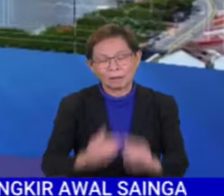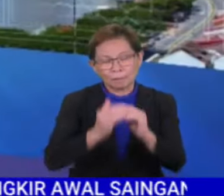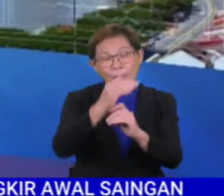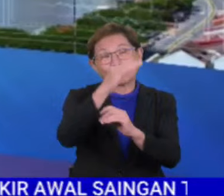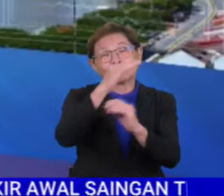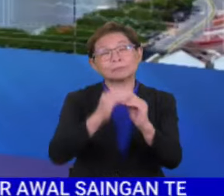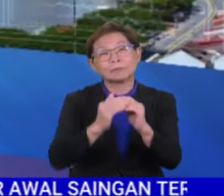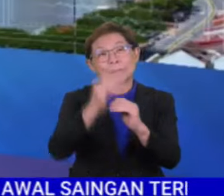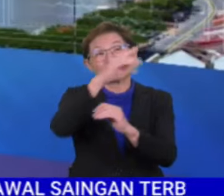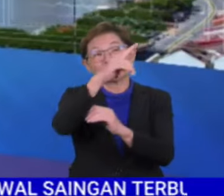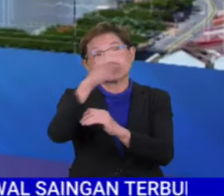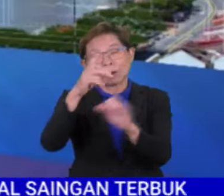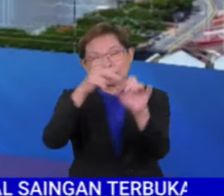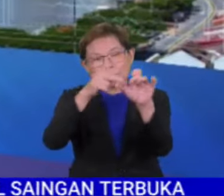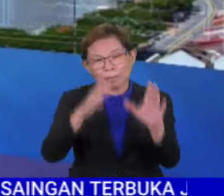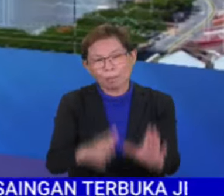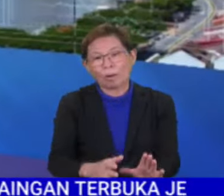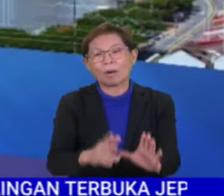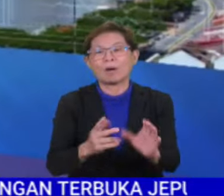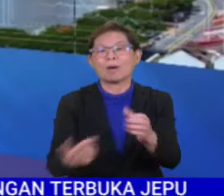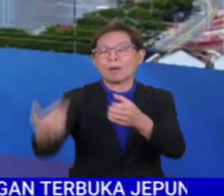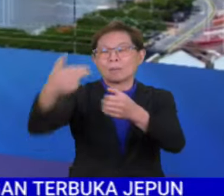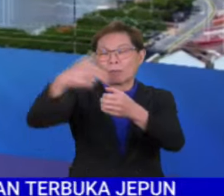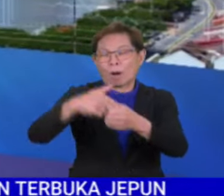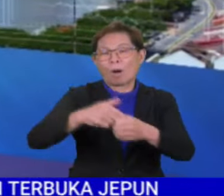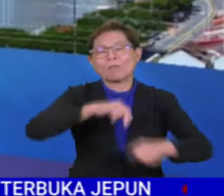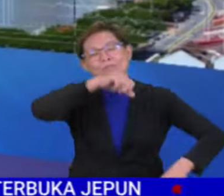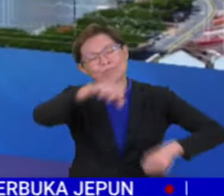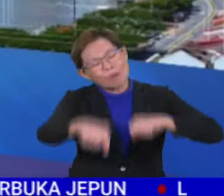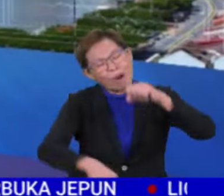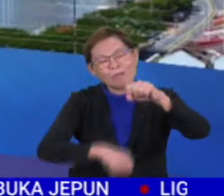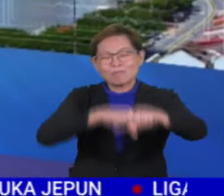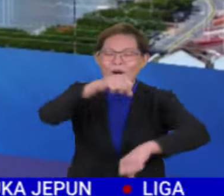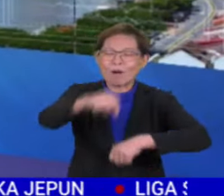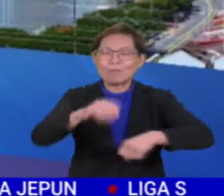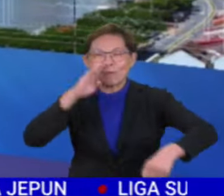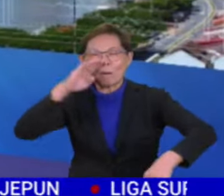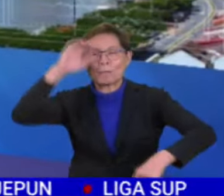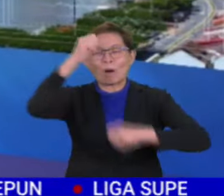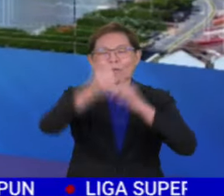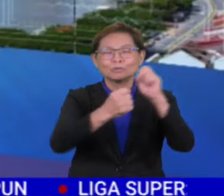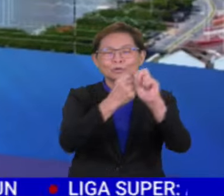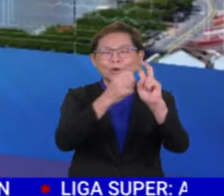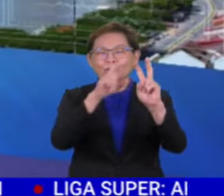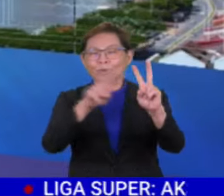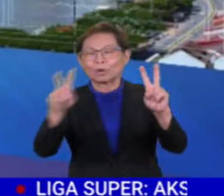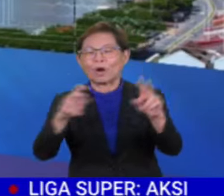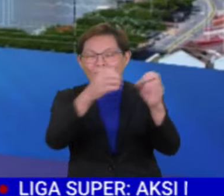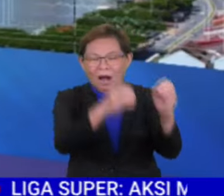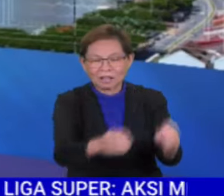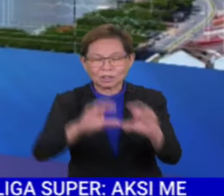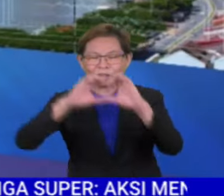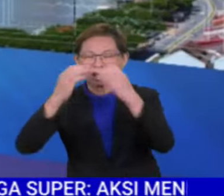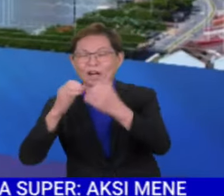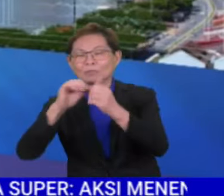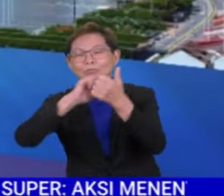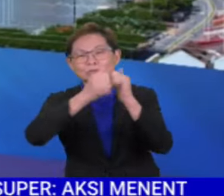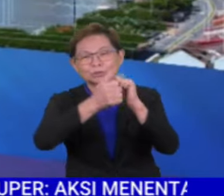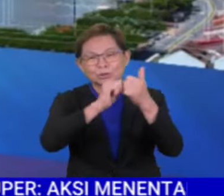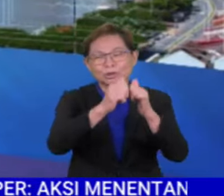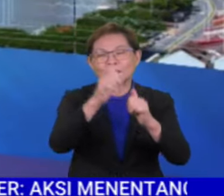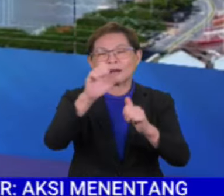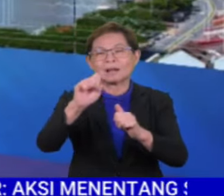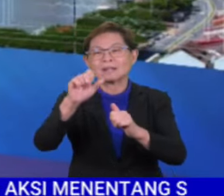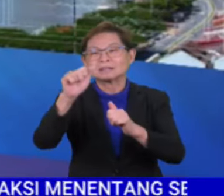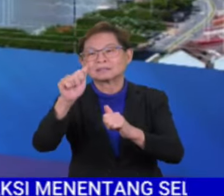Lebih 100 peserta menyertai program Kayuhan Santai Merdeka 2022, anjuran Kelab Sukan Komuniti Satok dan grup